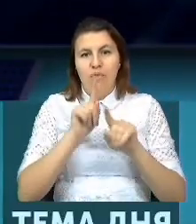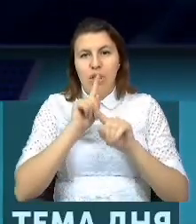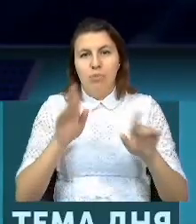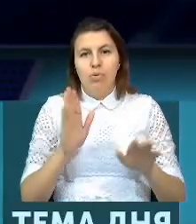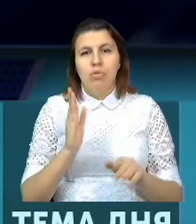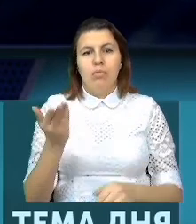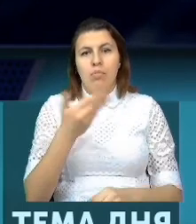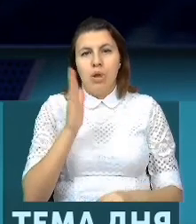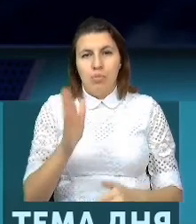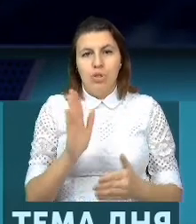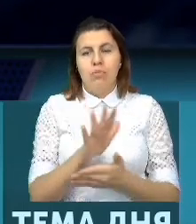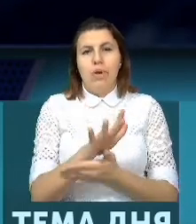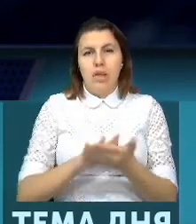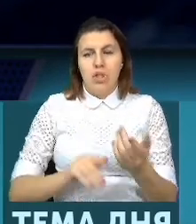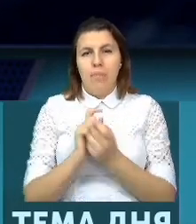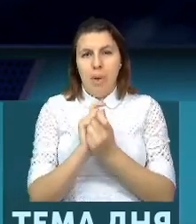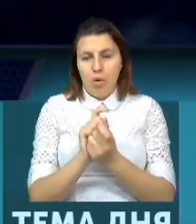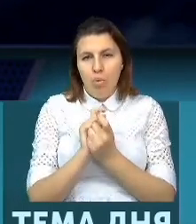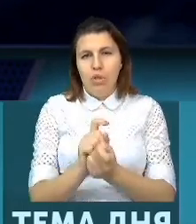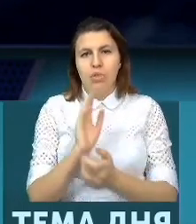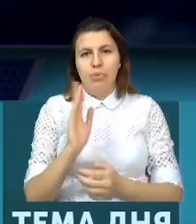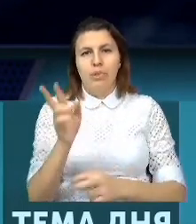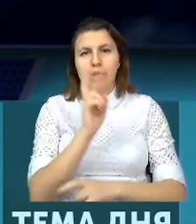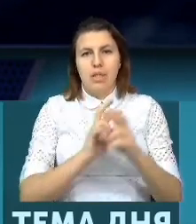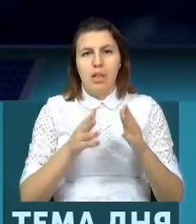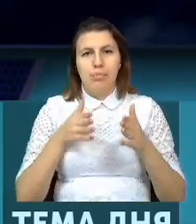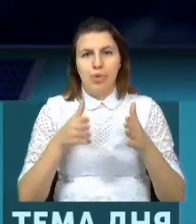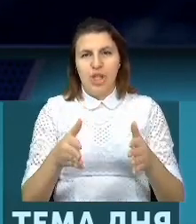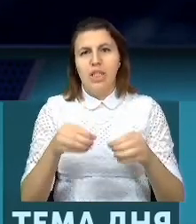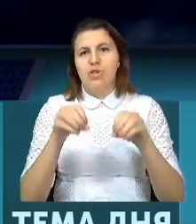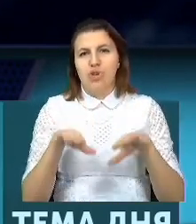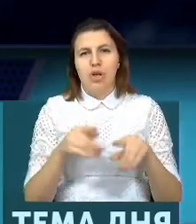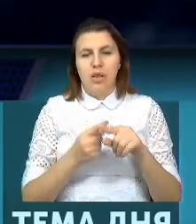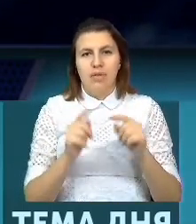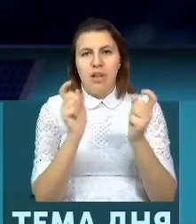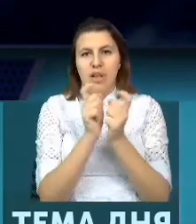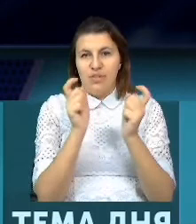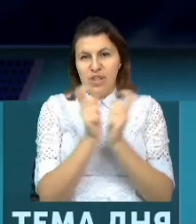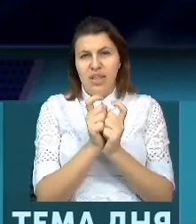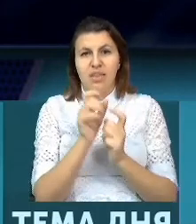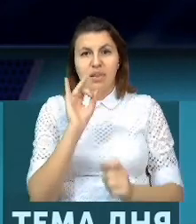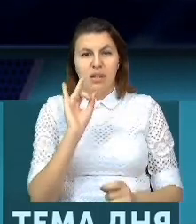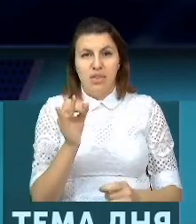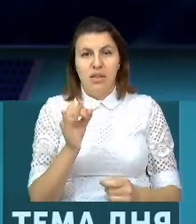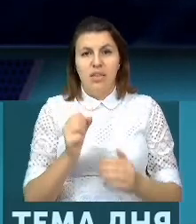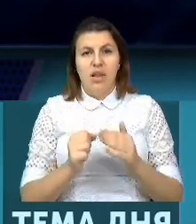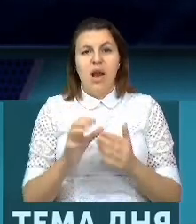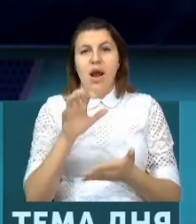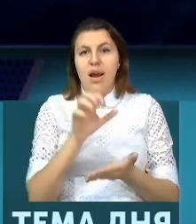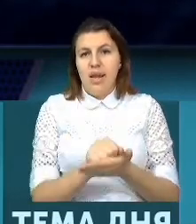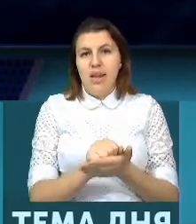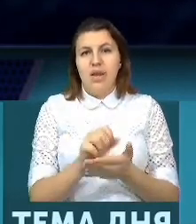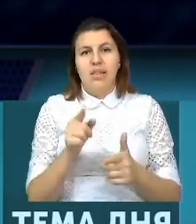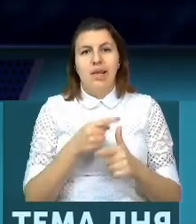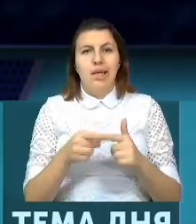продовжувати боротися, будемо шукати пути рішення цього конфлікту, і оренда там, або ще якісь,